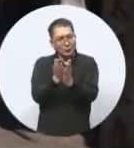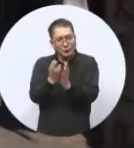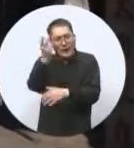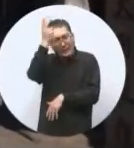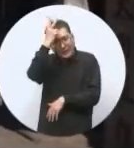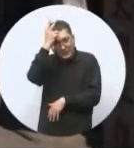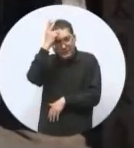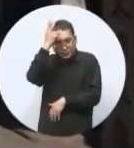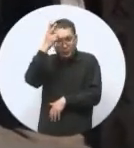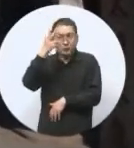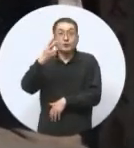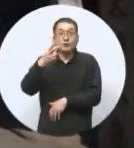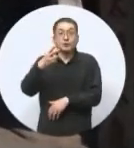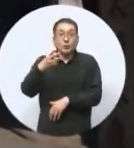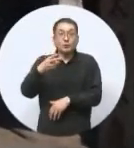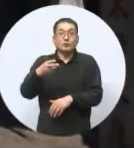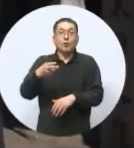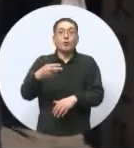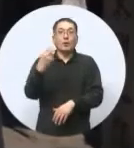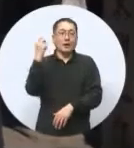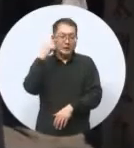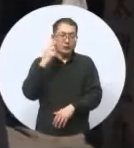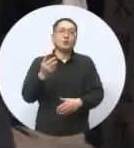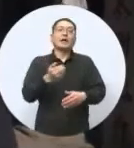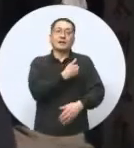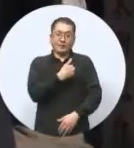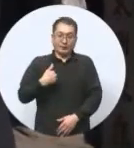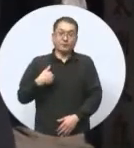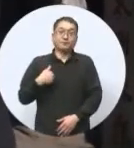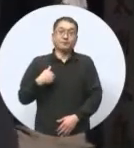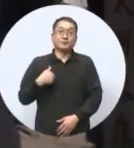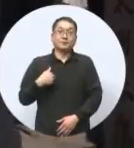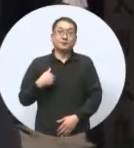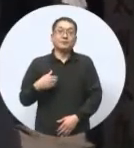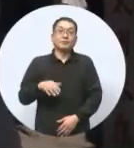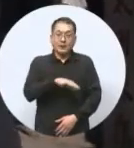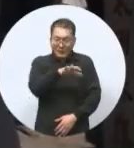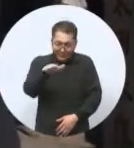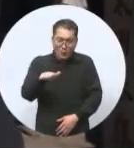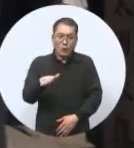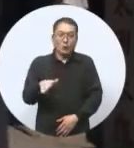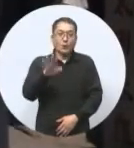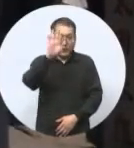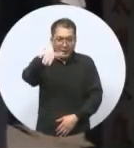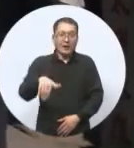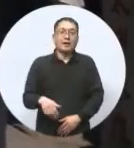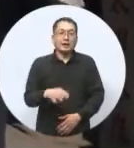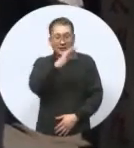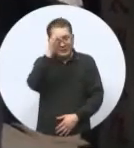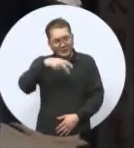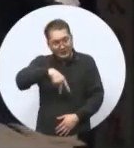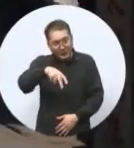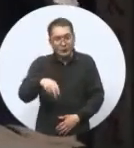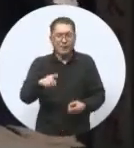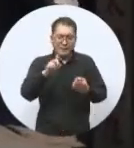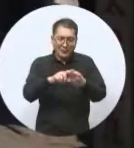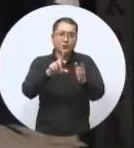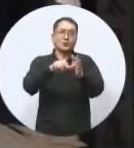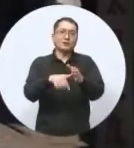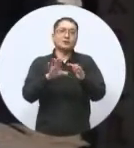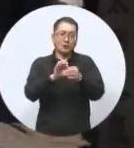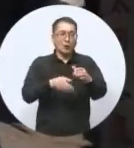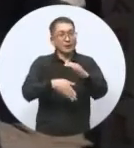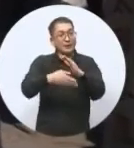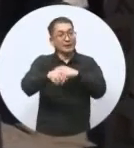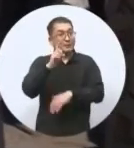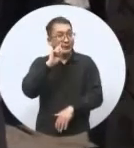芸術を感じることができます。皆さんもこれからの季節、本当に散策にはぴったりの季節になりますので、お出かけになってみては